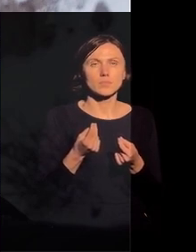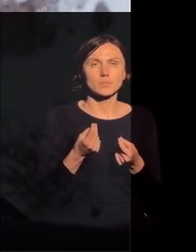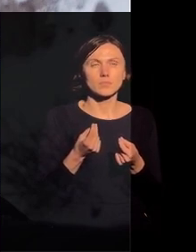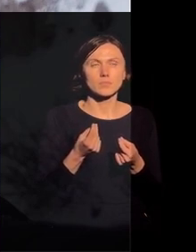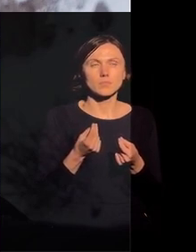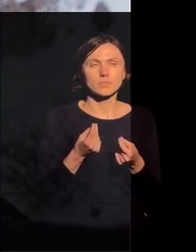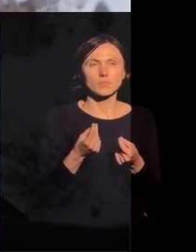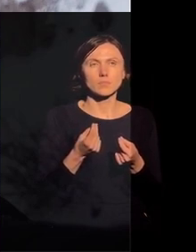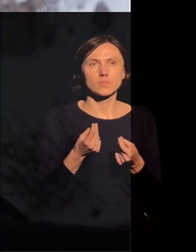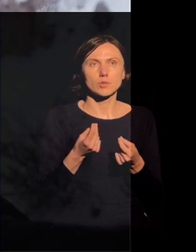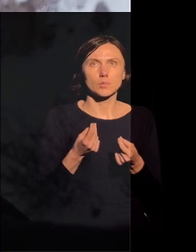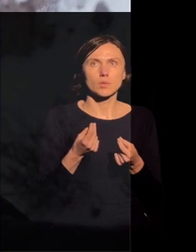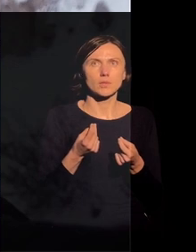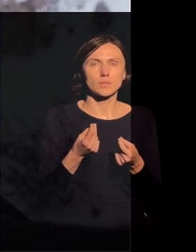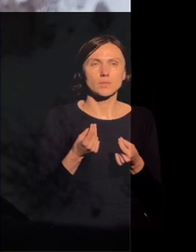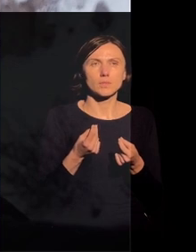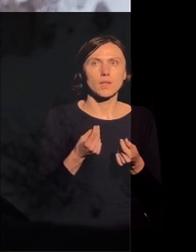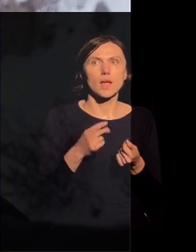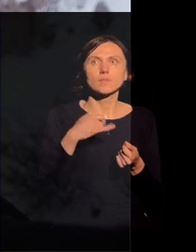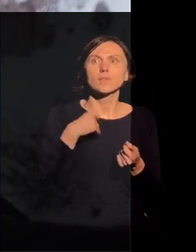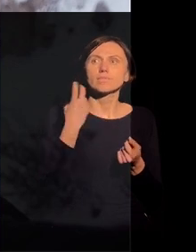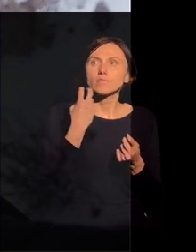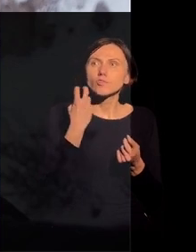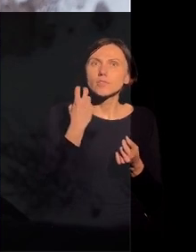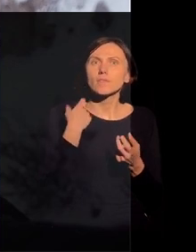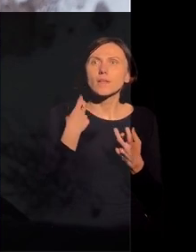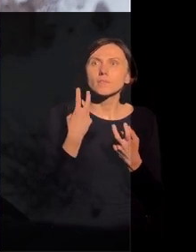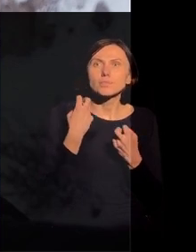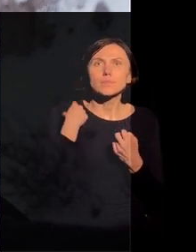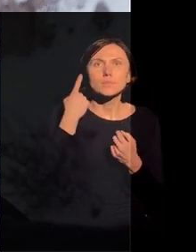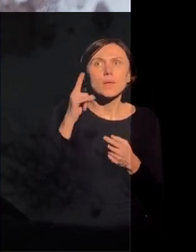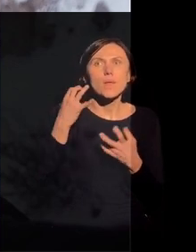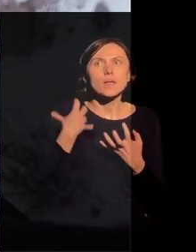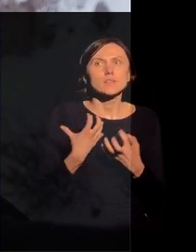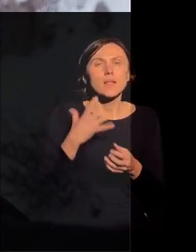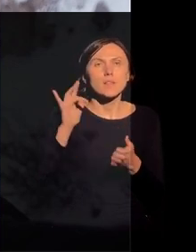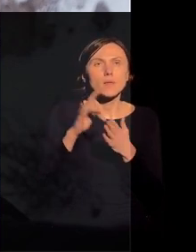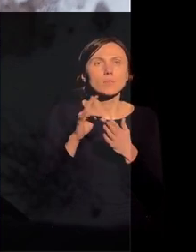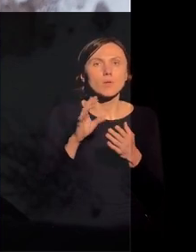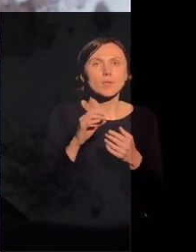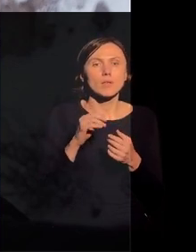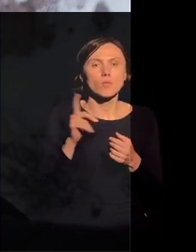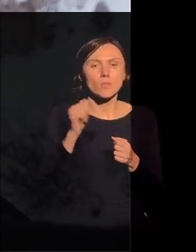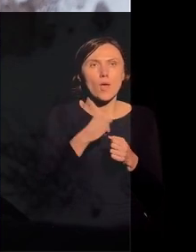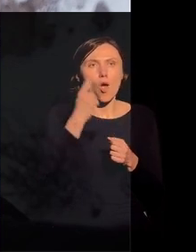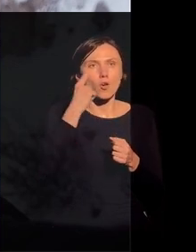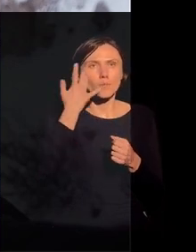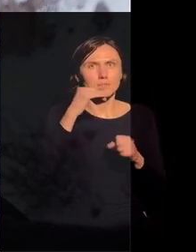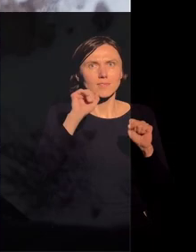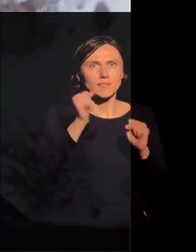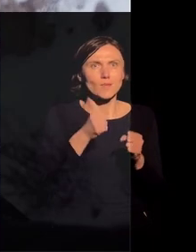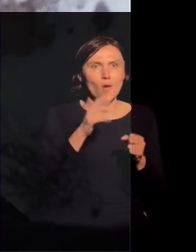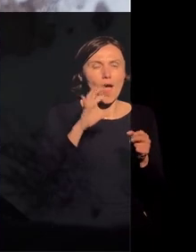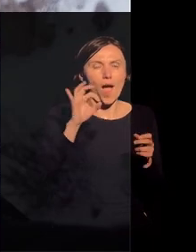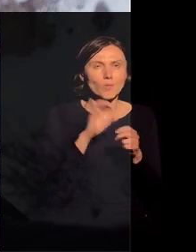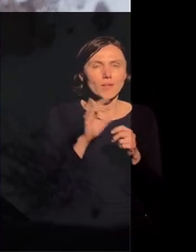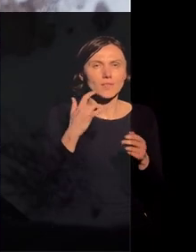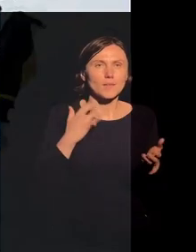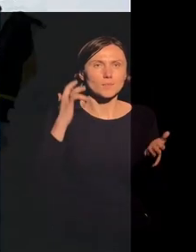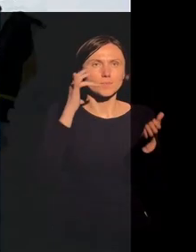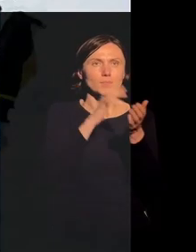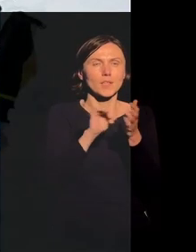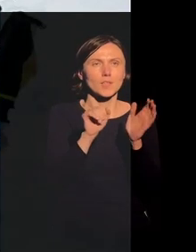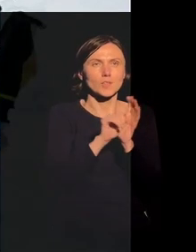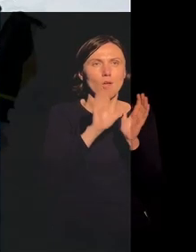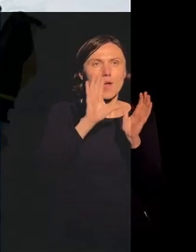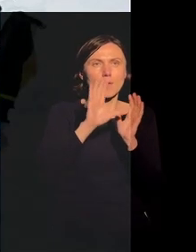nazwać, no jakieś przyciąganie. O tym jeszcze będę mówił za chwilę. Tu mi oko zamarzło, ale się cieszę, bo tam dojeżdżałem akurat do takiego